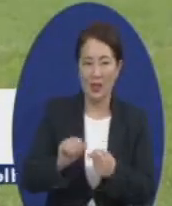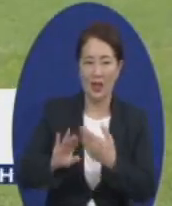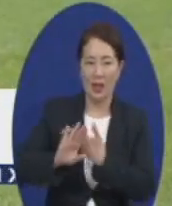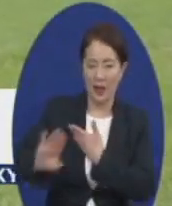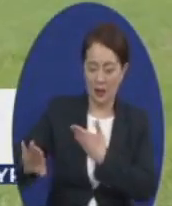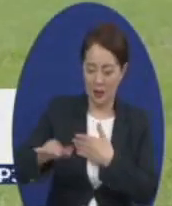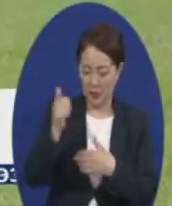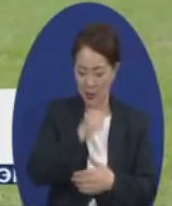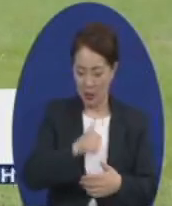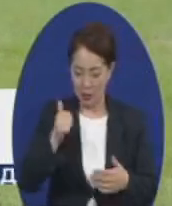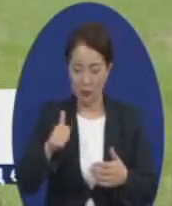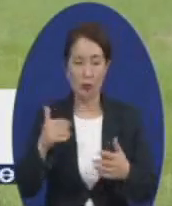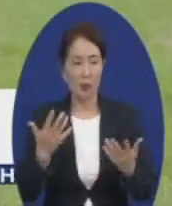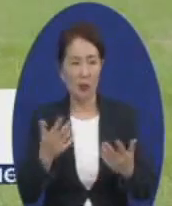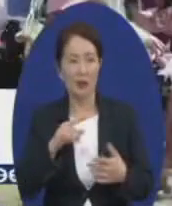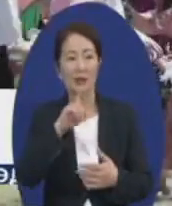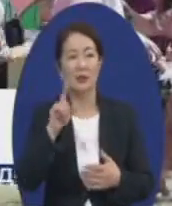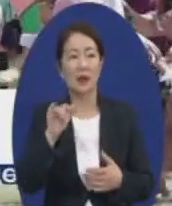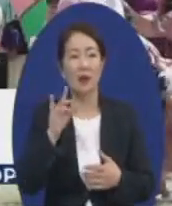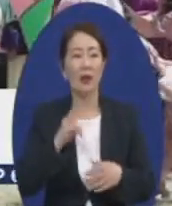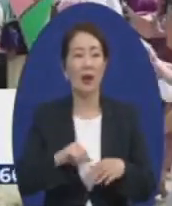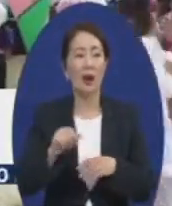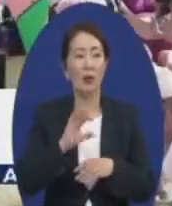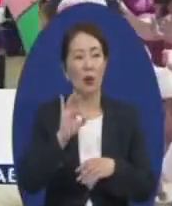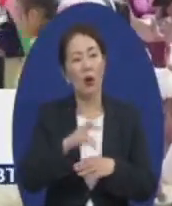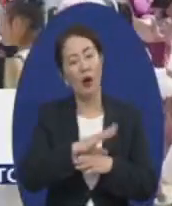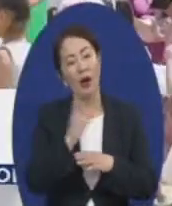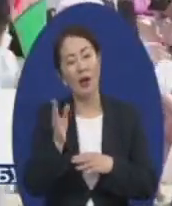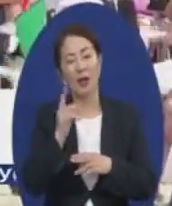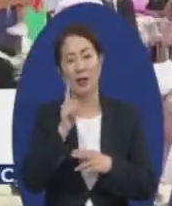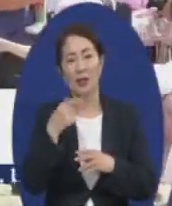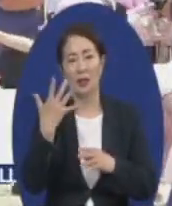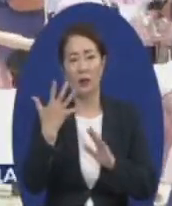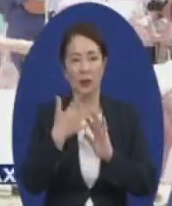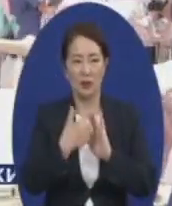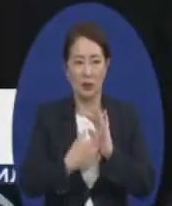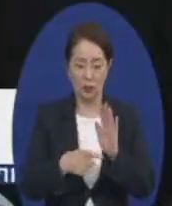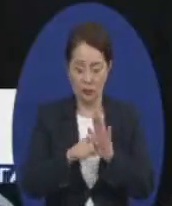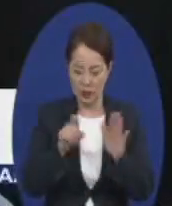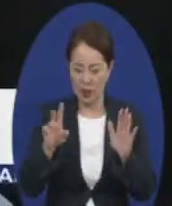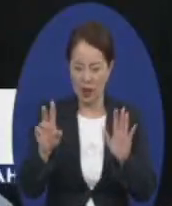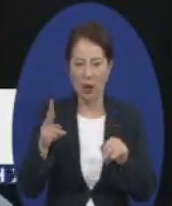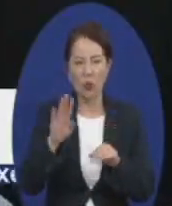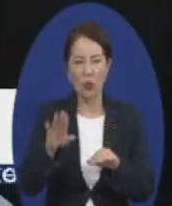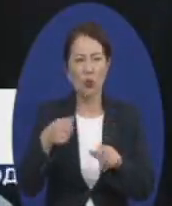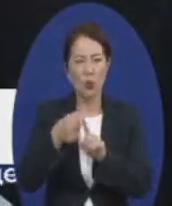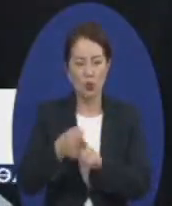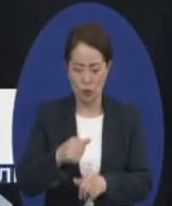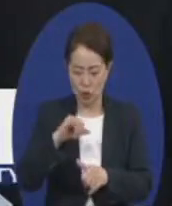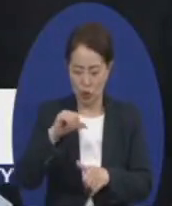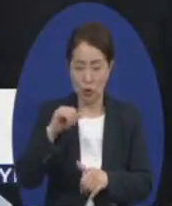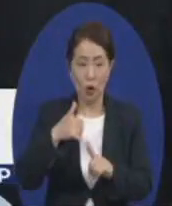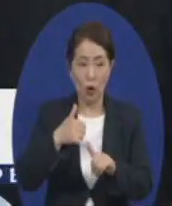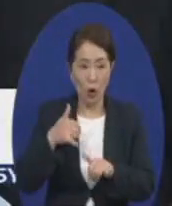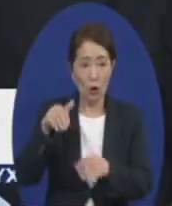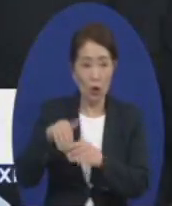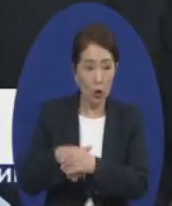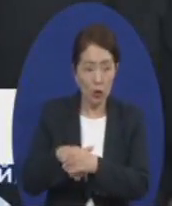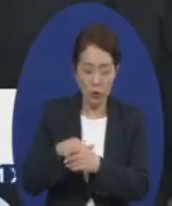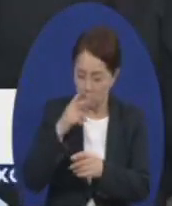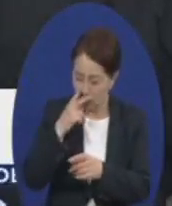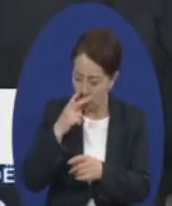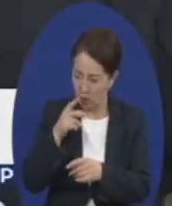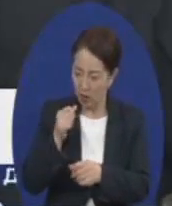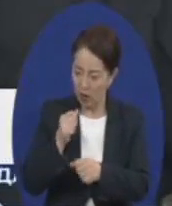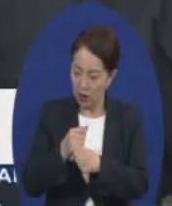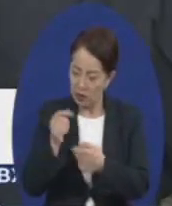амгалан орчинд сурж хөгжих хэрэгтэй. Завхан аймагт он гарсаар эхний 5 сарын байдлаар 12 хүүхэд хүчирхийллийн хохирогч болсон байна. Шалтгаан нөхцөл